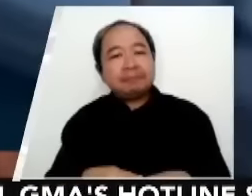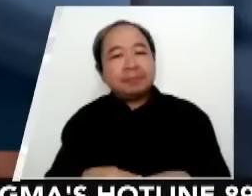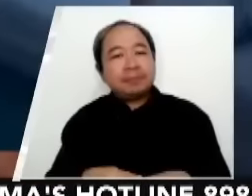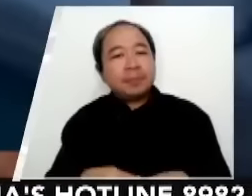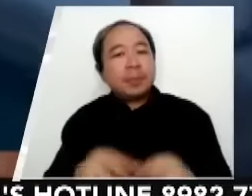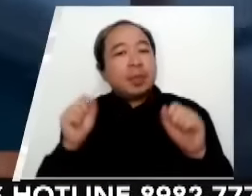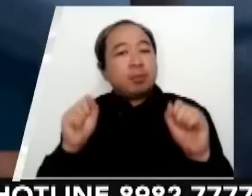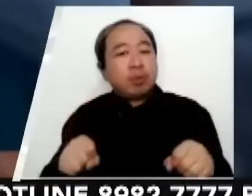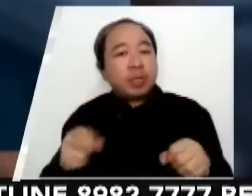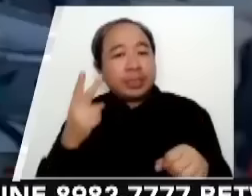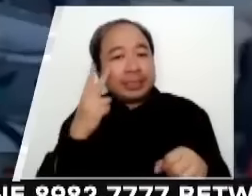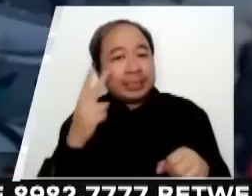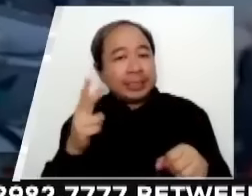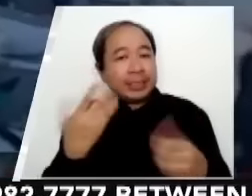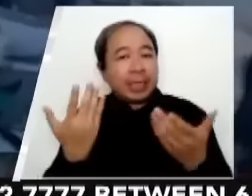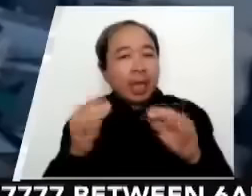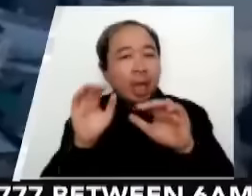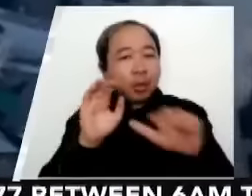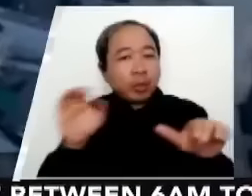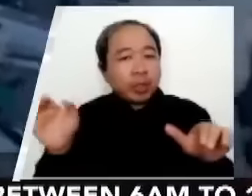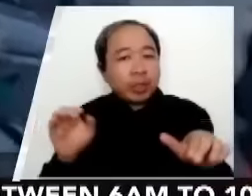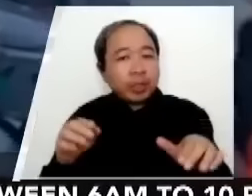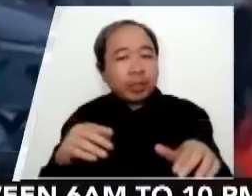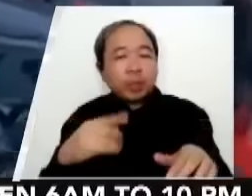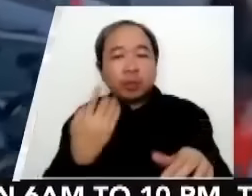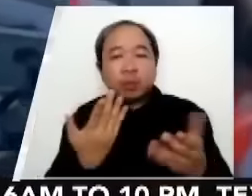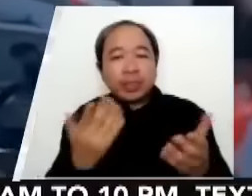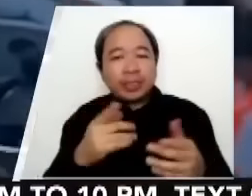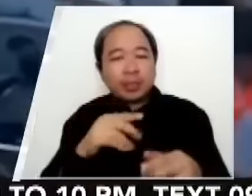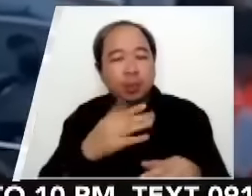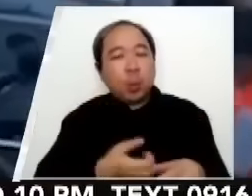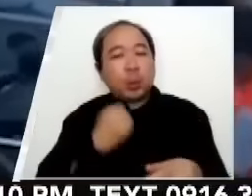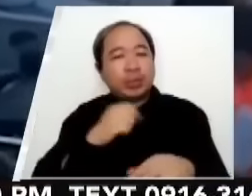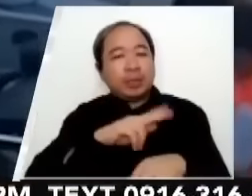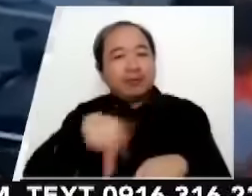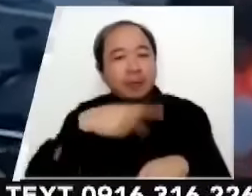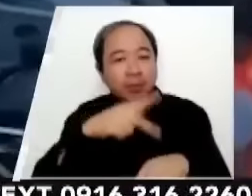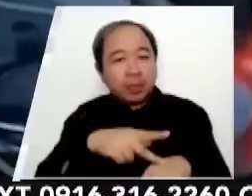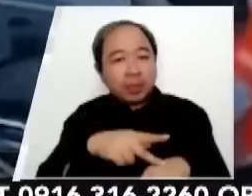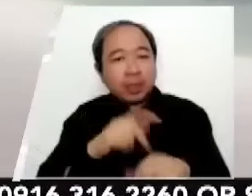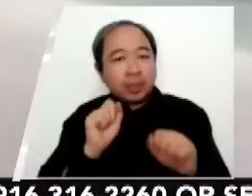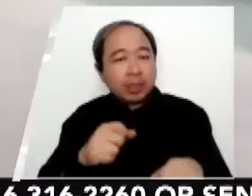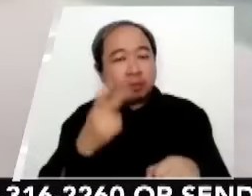isang vessel natin, natanggalan ng, although talagang